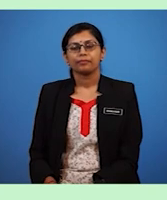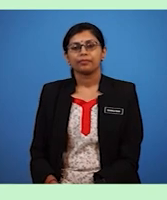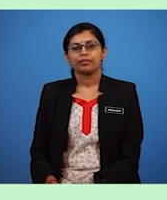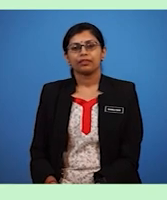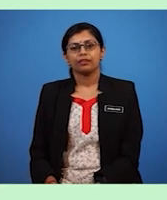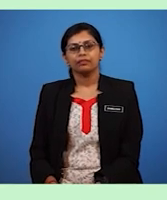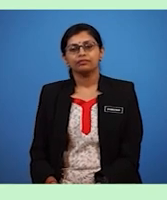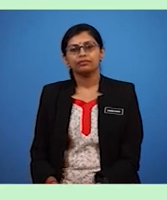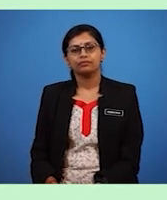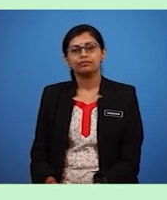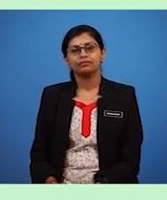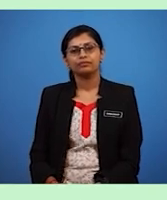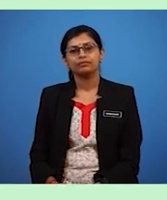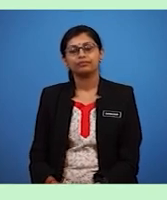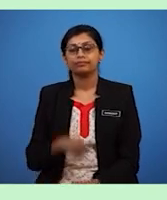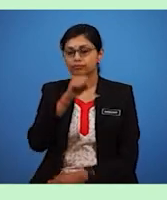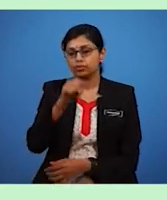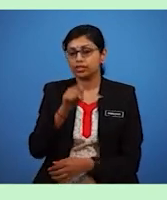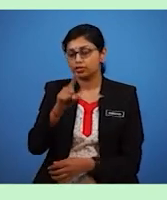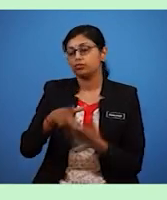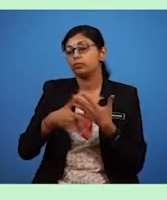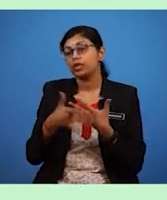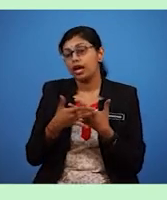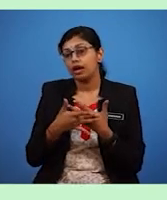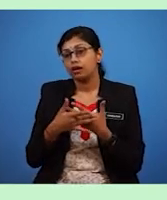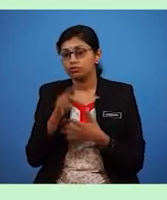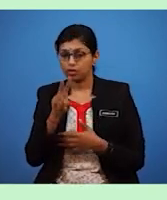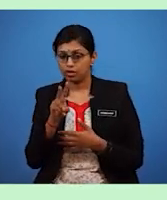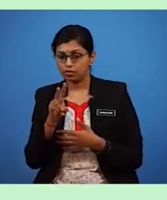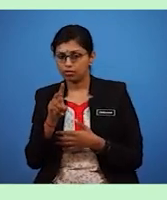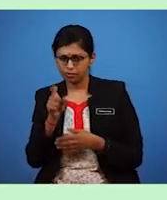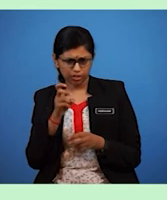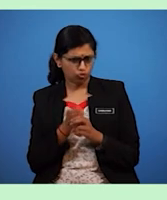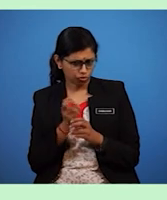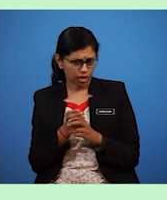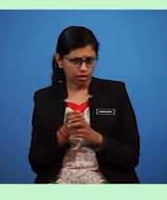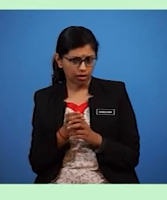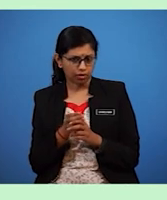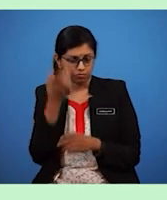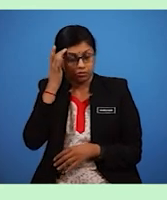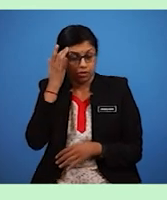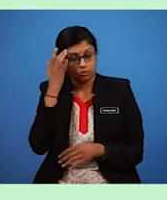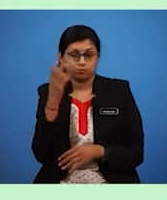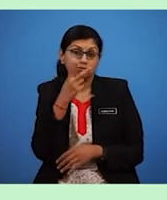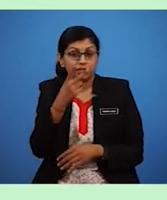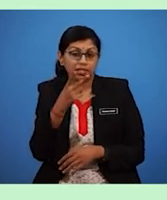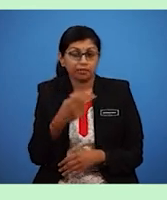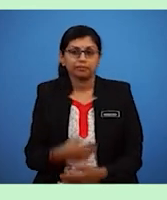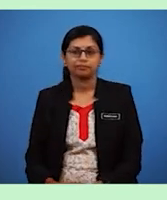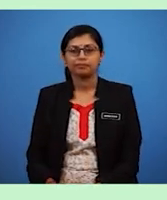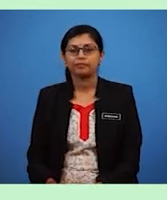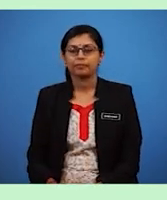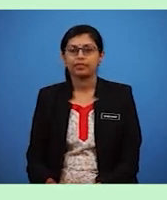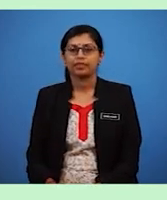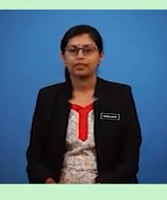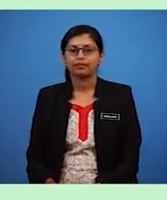Soalan satu, soalan mudah. Soalan dua, belum tentu susah. Jom kita cuba